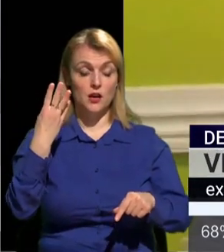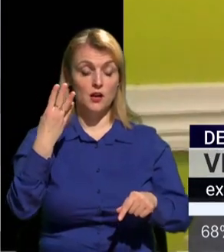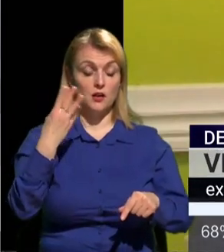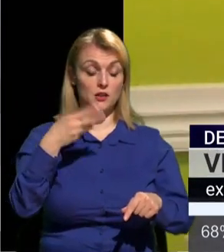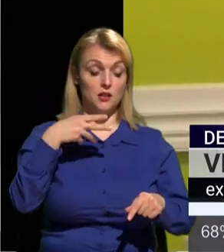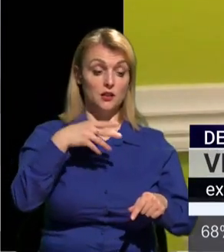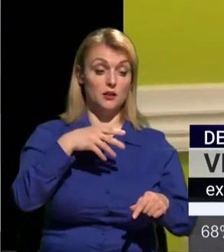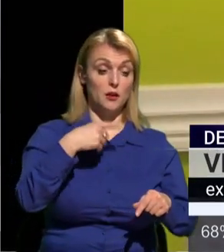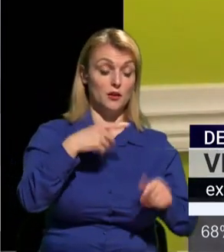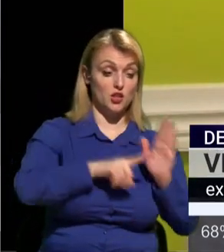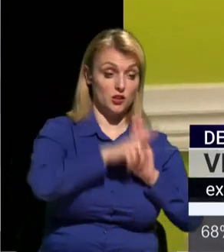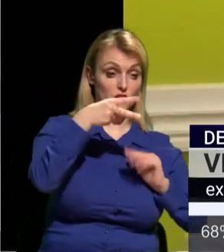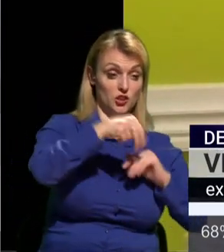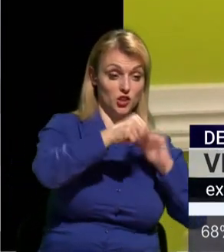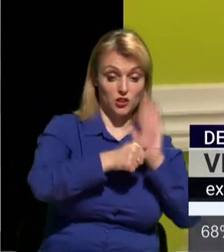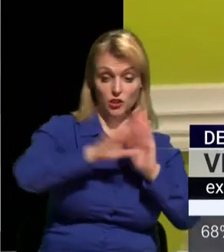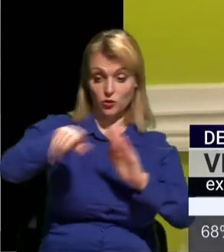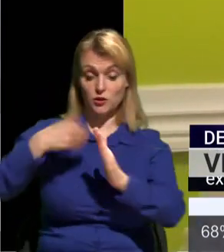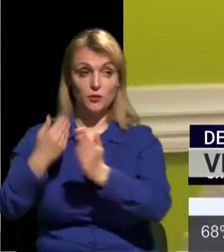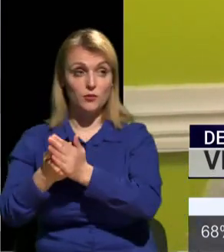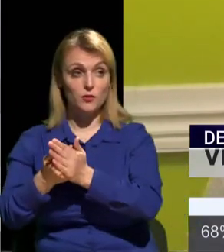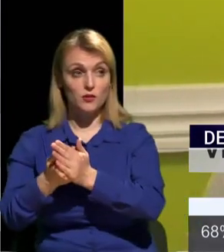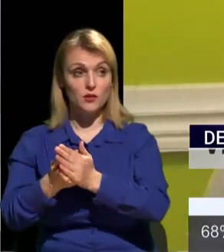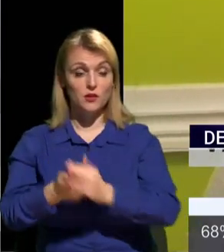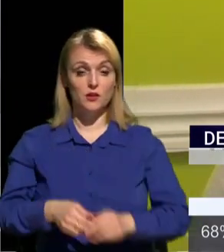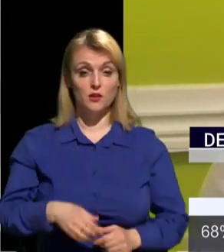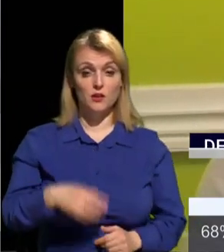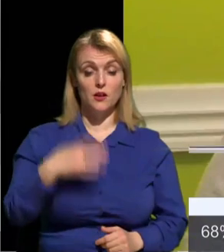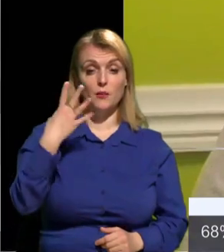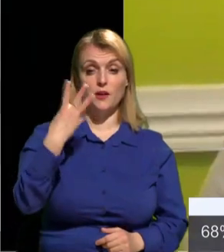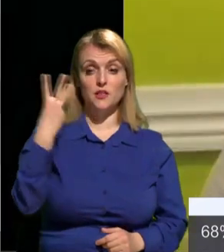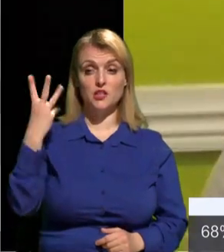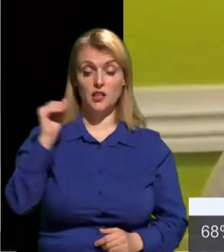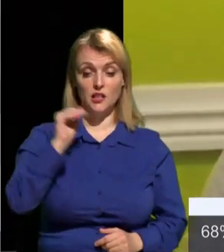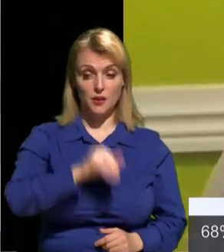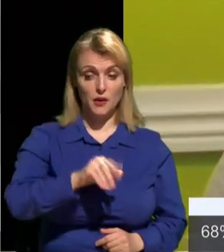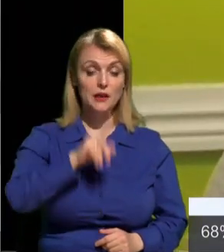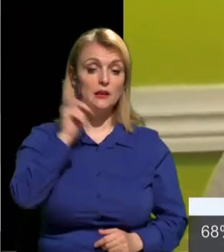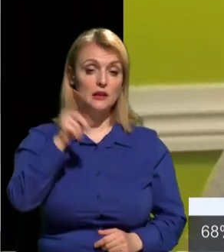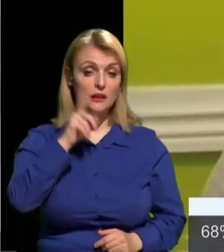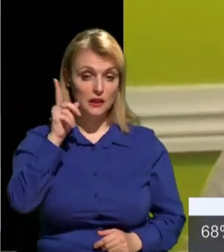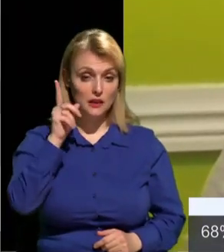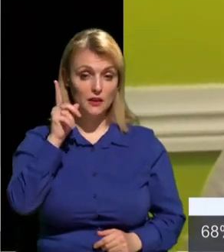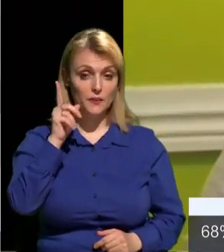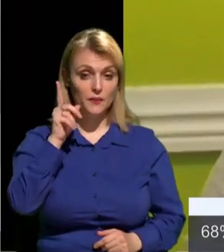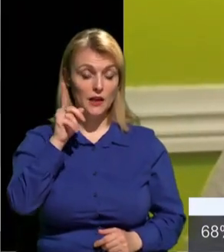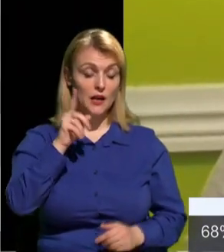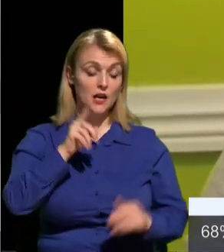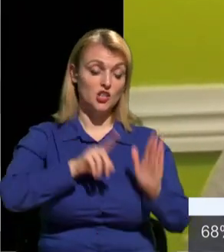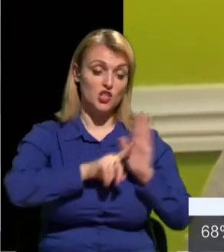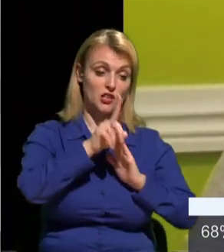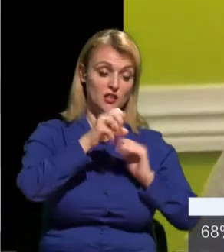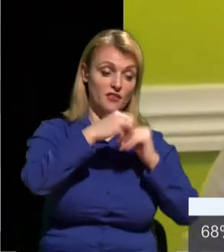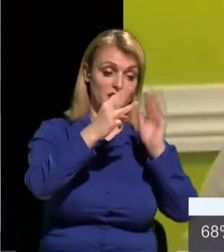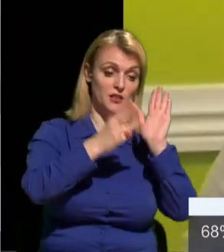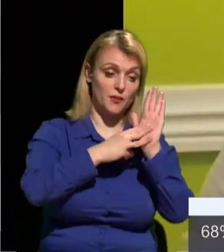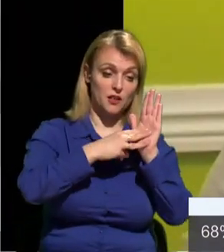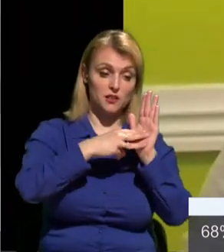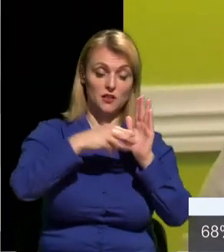din 2016 până în prezent, 43.000 de tineri, sub tineri am în vedere, tineri la 18 până la 29 de